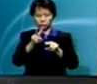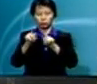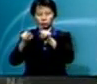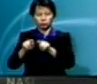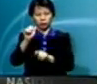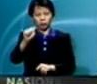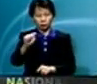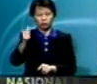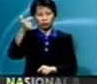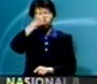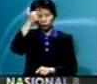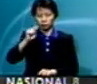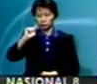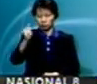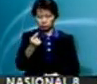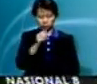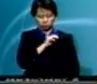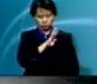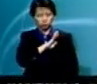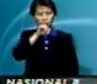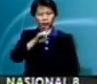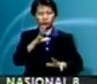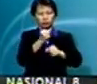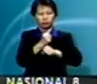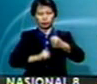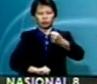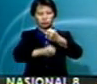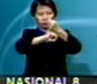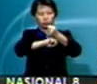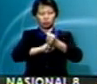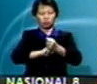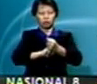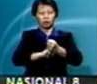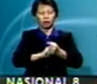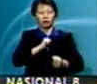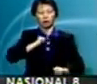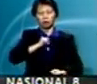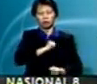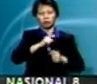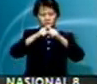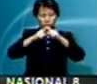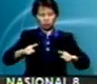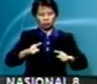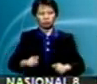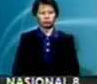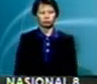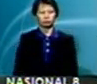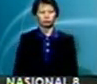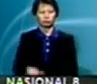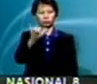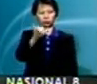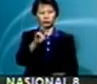53-2-A kerana seseorang Menteri Besar mesti mendapat sokongan majoriti Ahli Dewan. Secara logiknya adalah